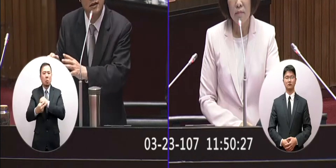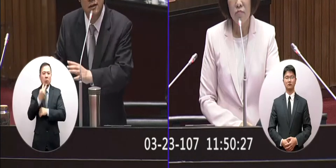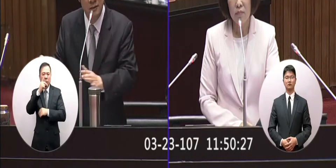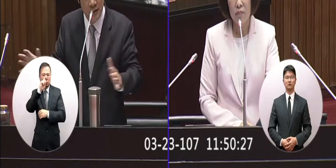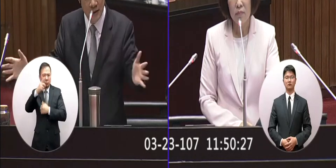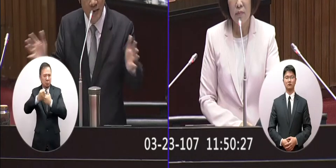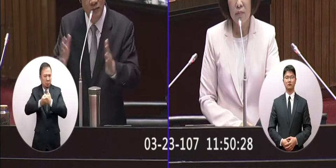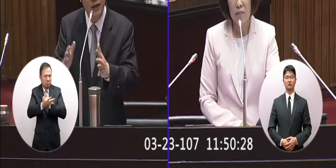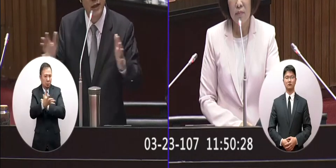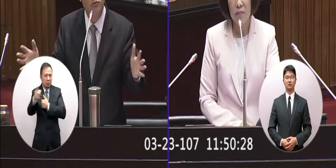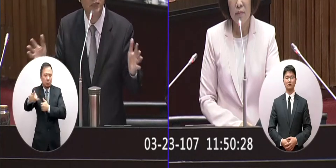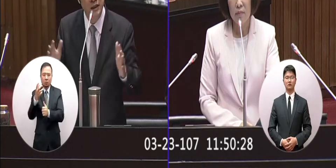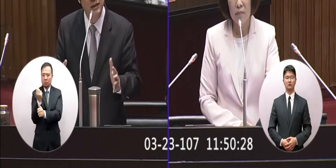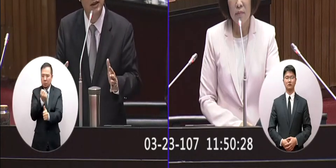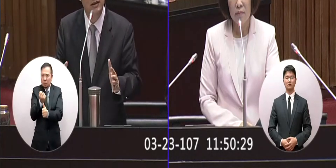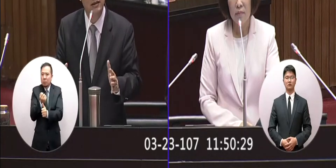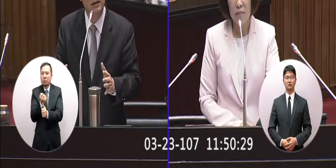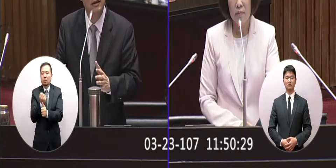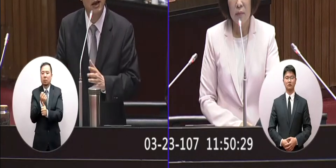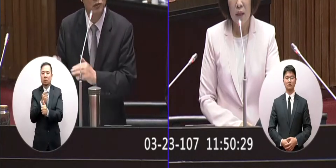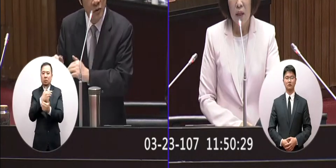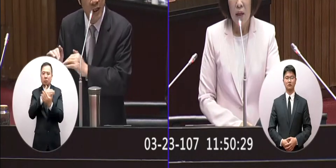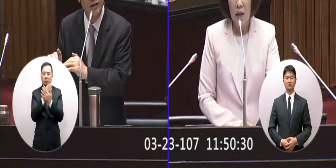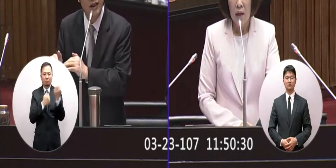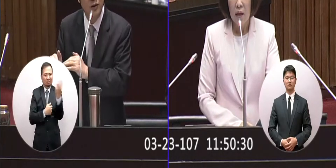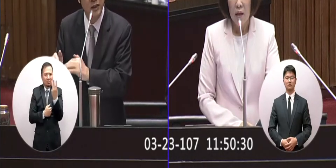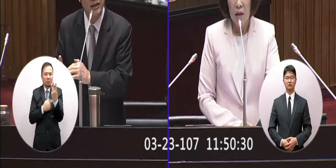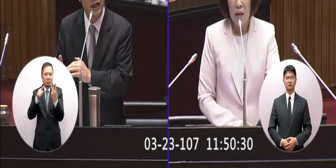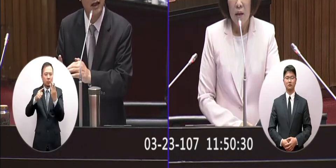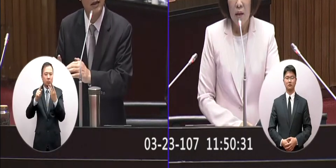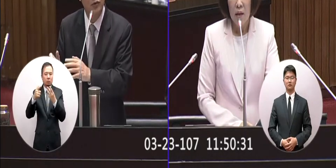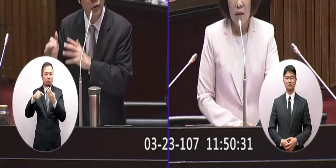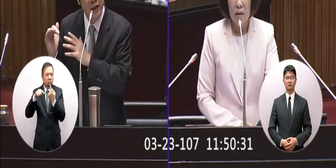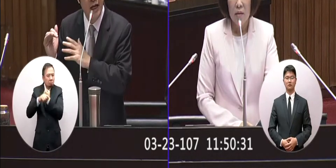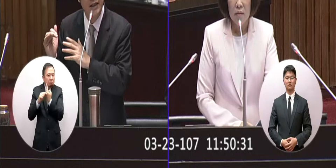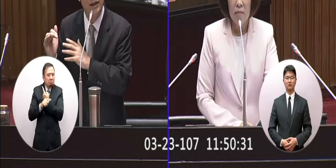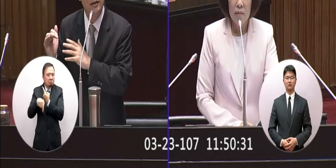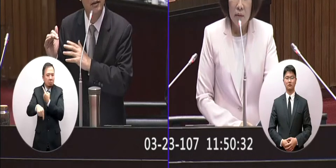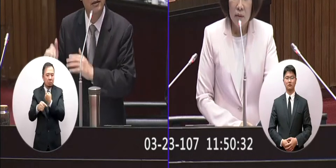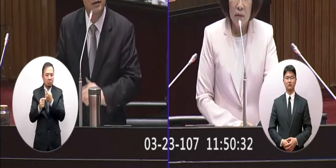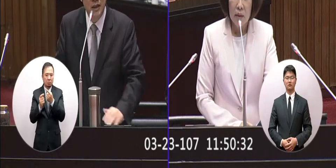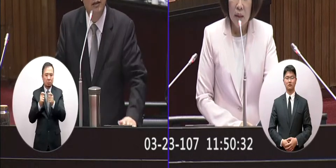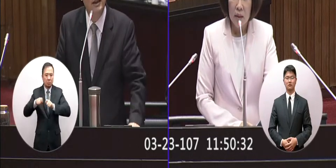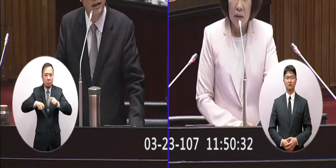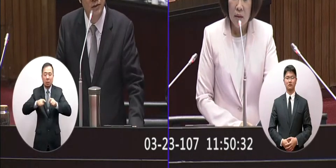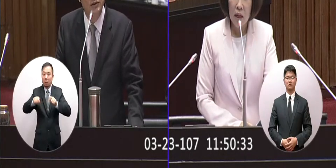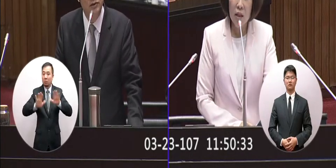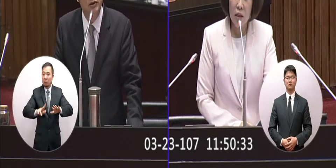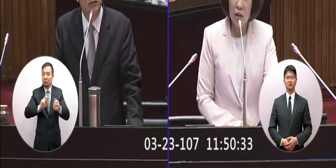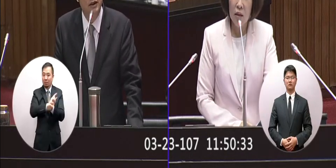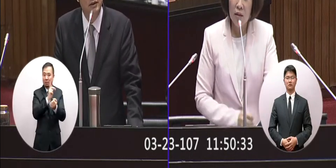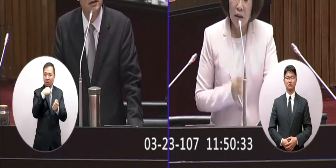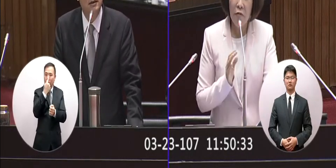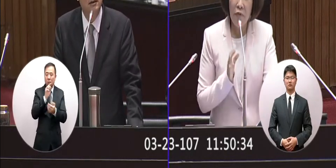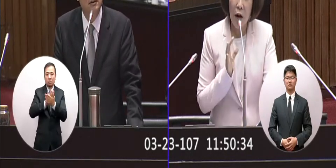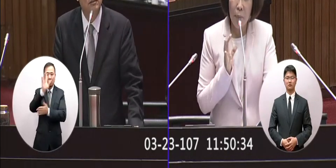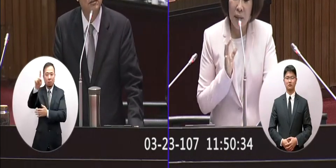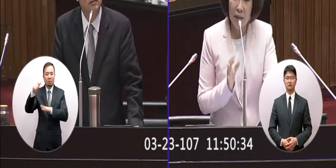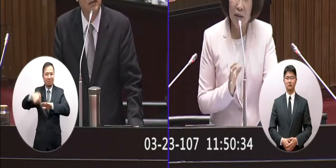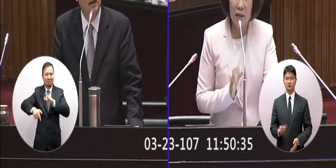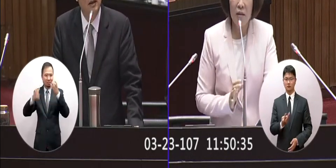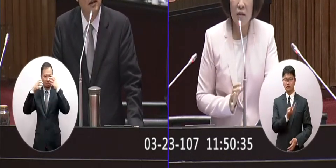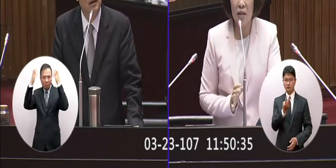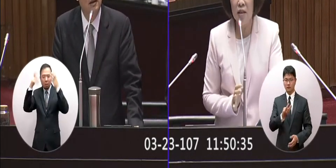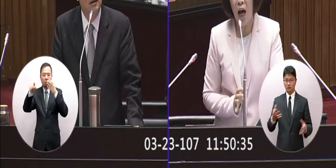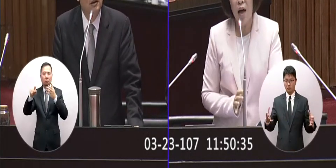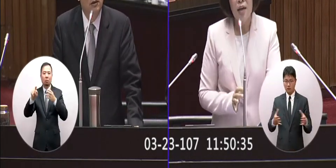啊，这三方要并进啊。目前林口电厂跟未来的深澳电厂就是用这种方式。 三方